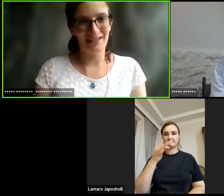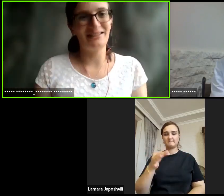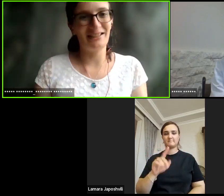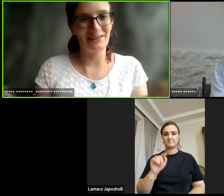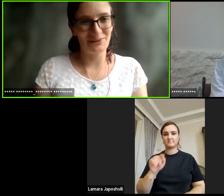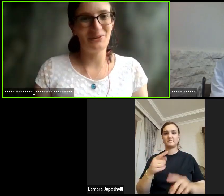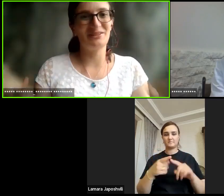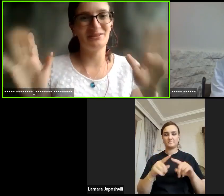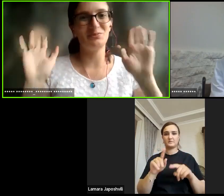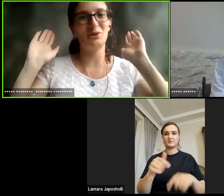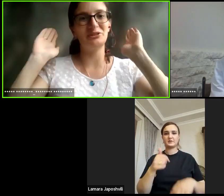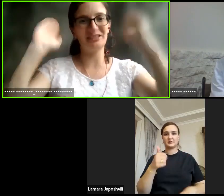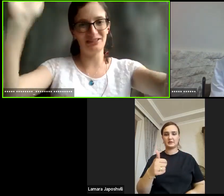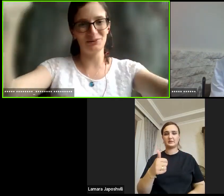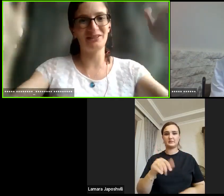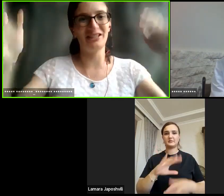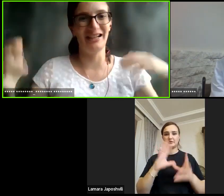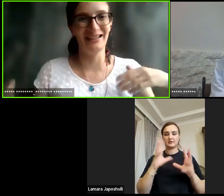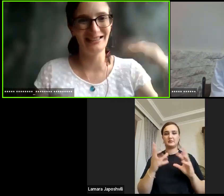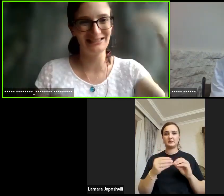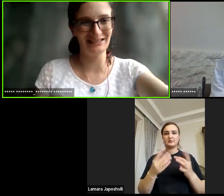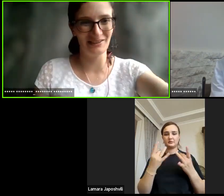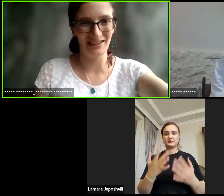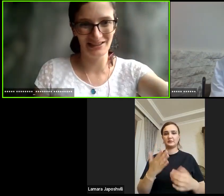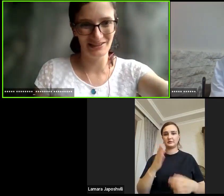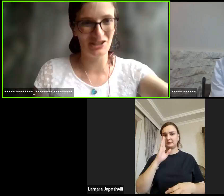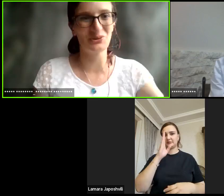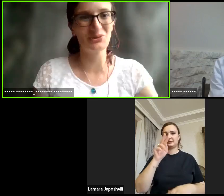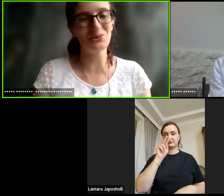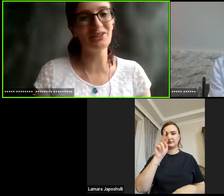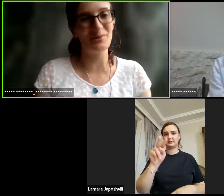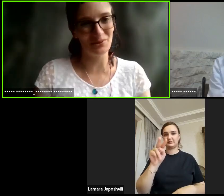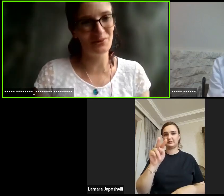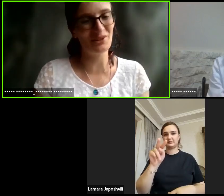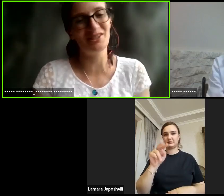ხო კარგად აკეთებს ყველაფერს უბრალოდ წინ იყურეთ აი წინ რაღაც